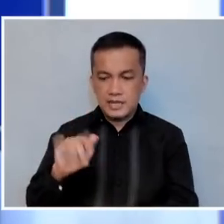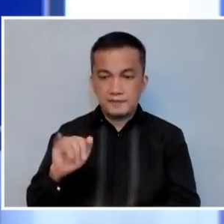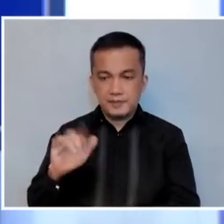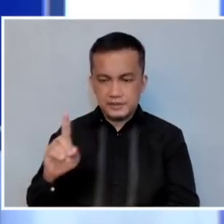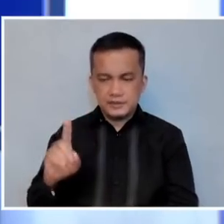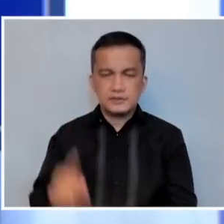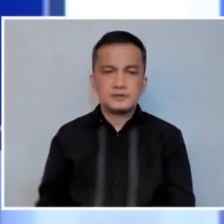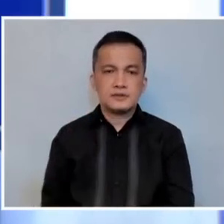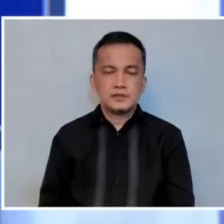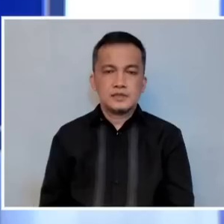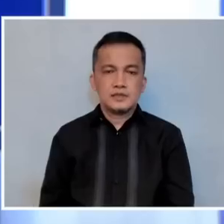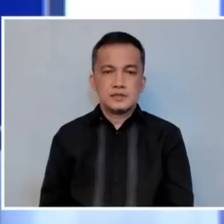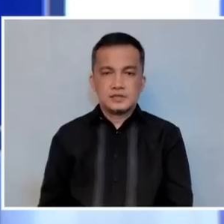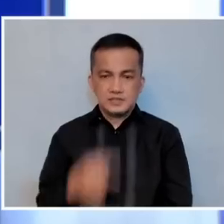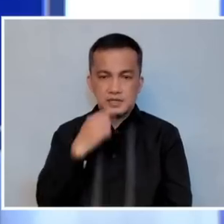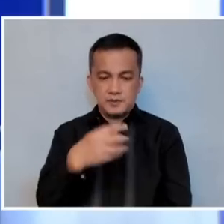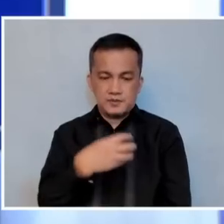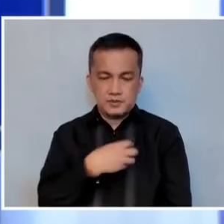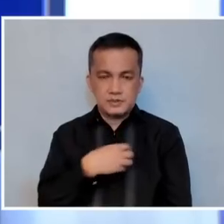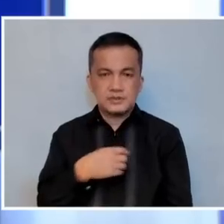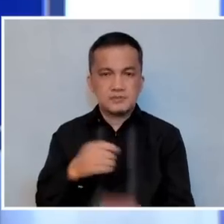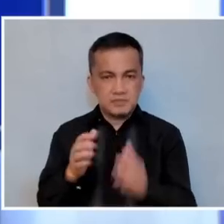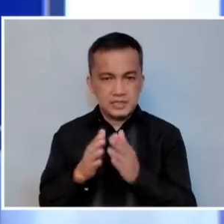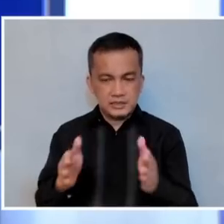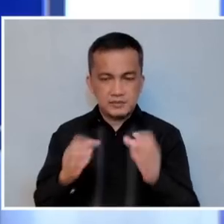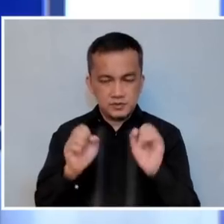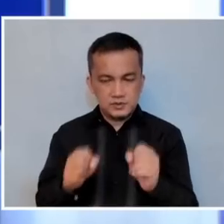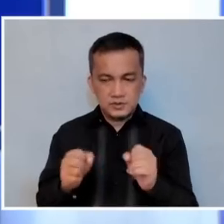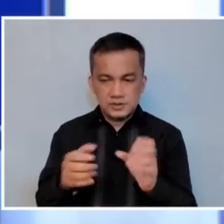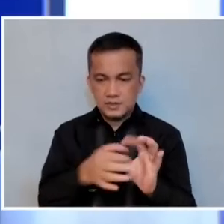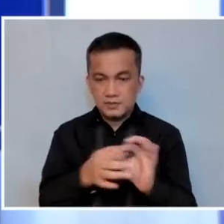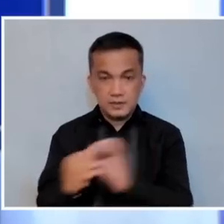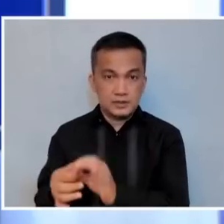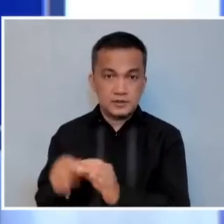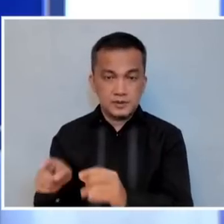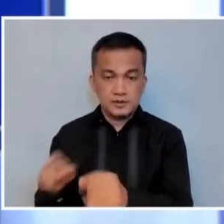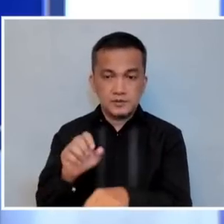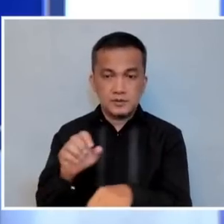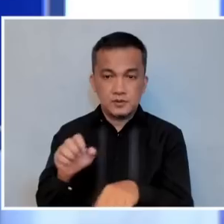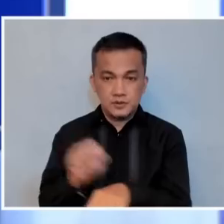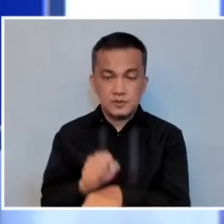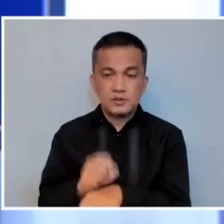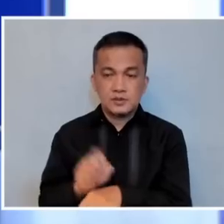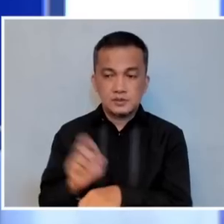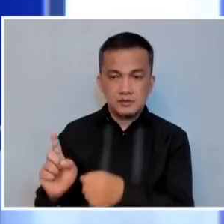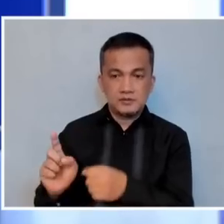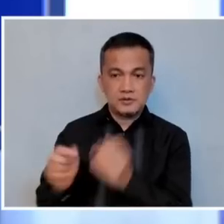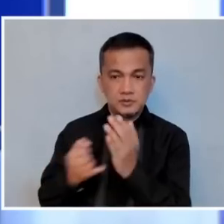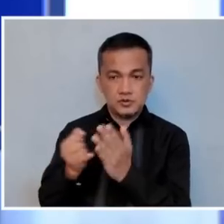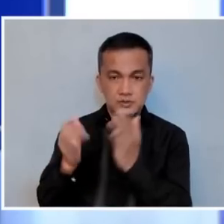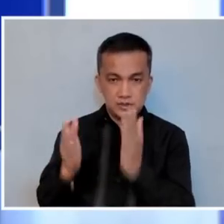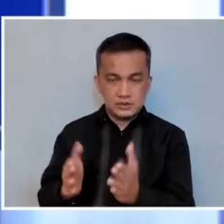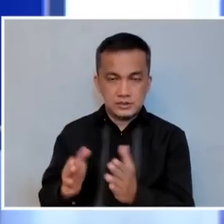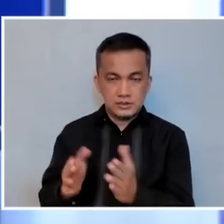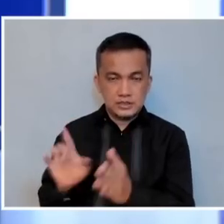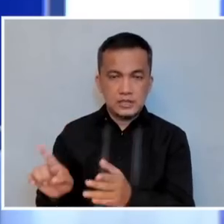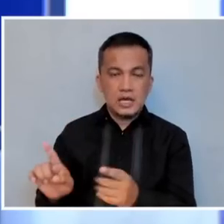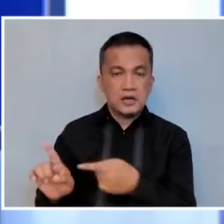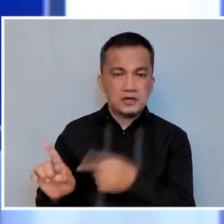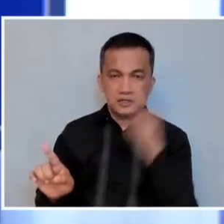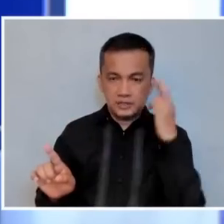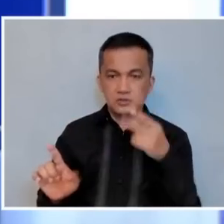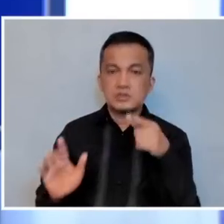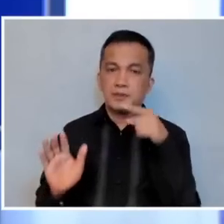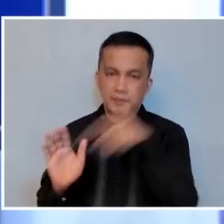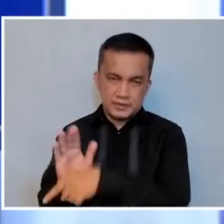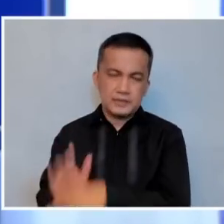Ayon sa pulisya, malaki ang posibilidad na may kinalaman sa trabaho bilang isang mamamahayag ang dahilan sa pagpaslang